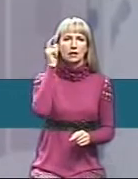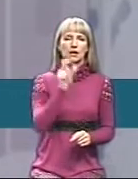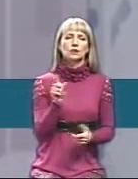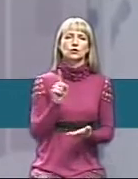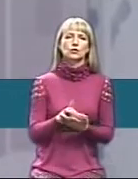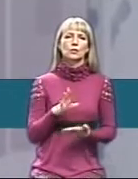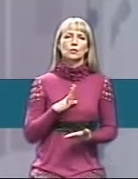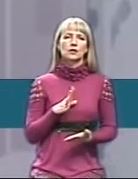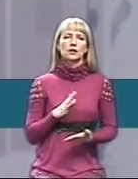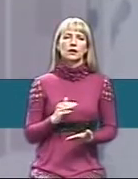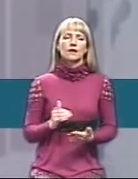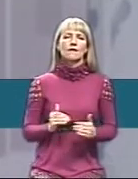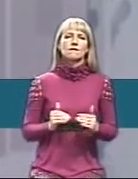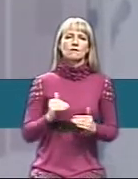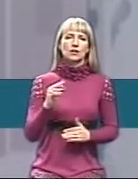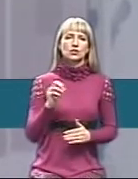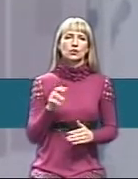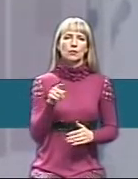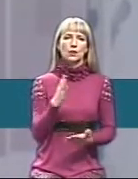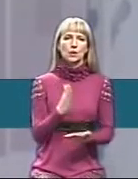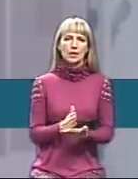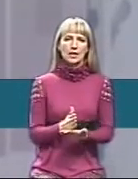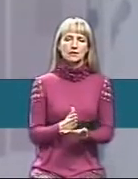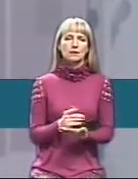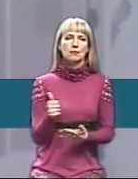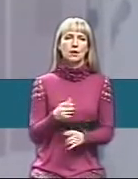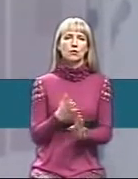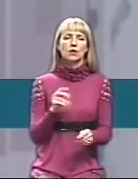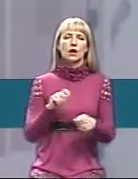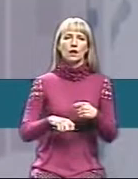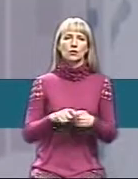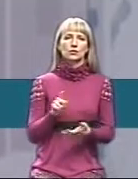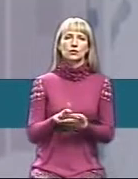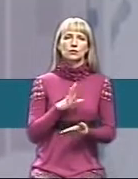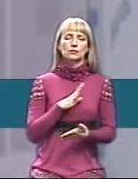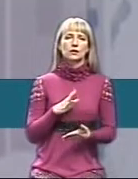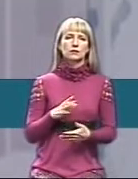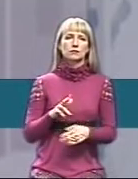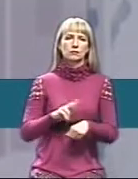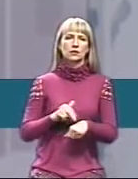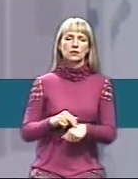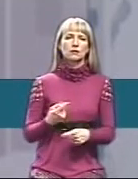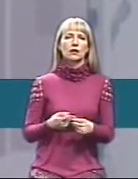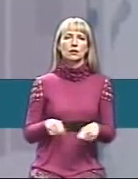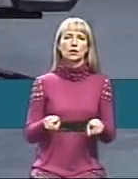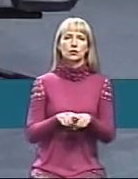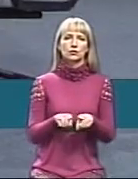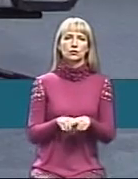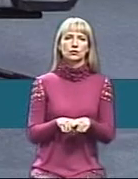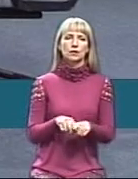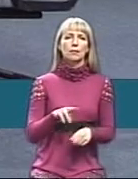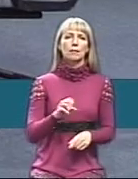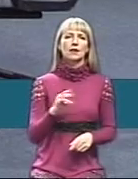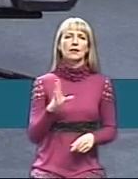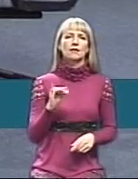должно быть выше, чем оно есть, это в первую очередь, но то, что контроль должен быть со стороны правоохранительных органов, это безусловно. Пані Вікторія, а